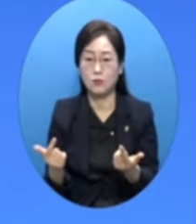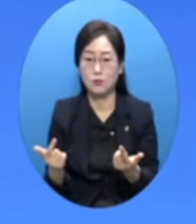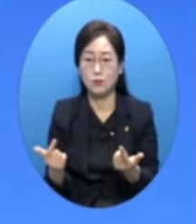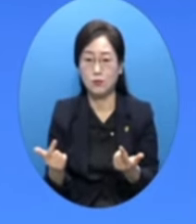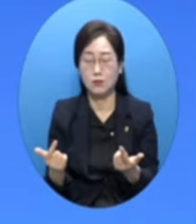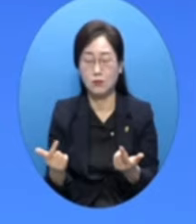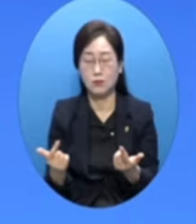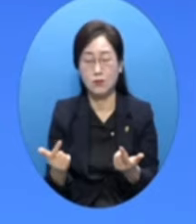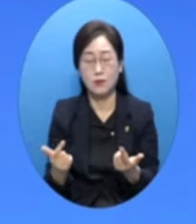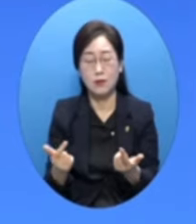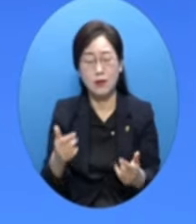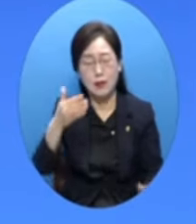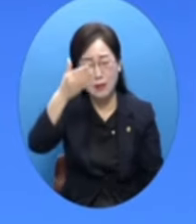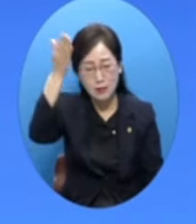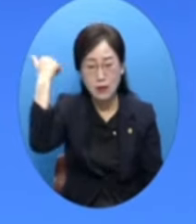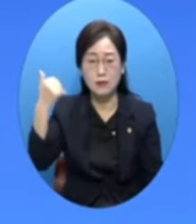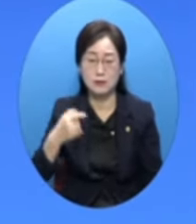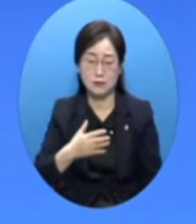옛날 자기가